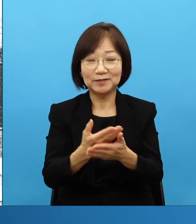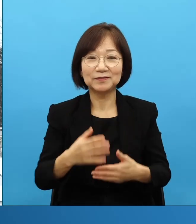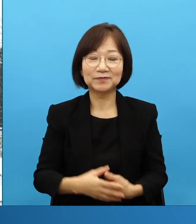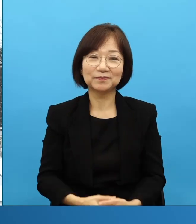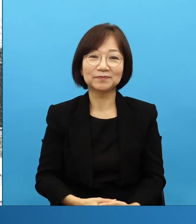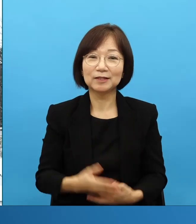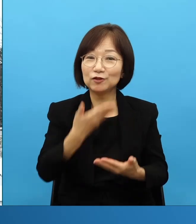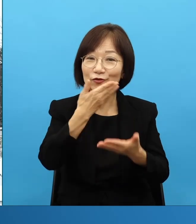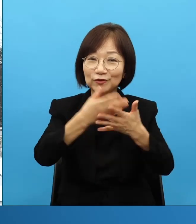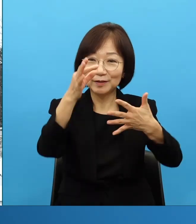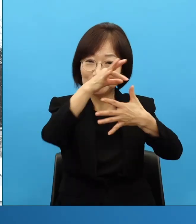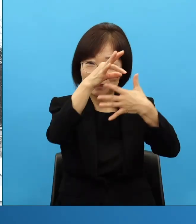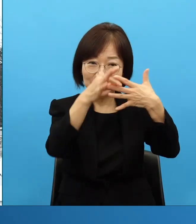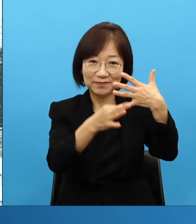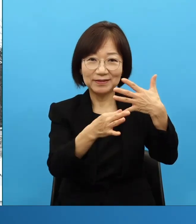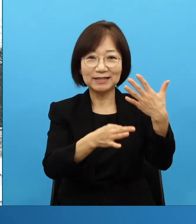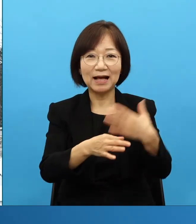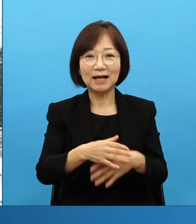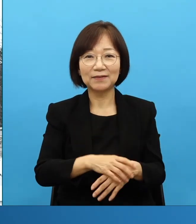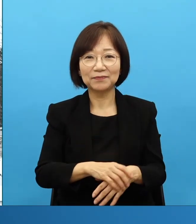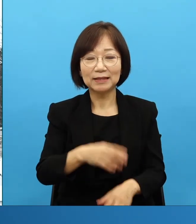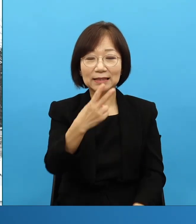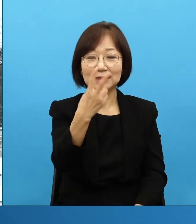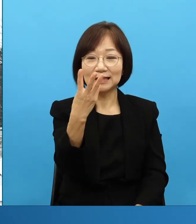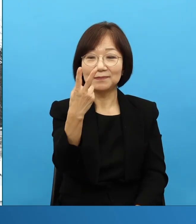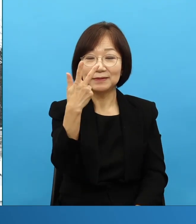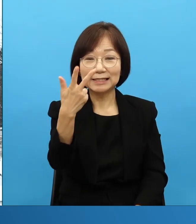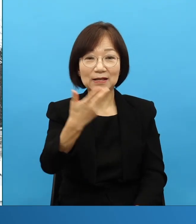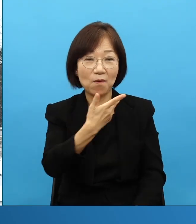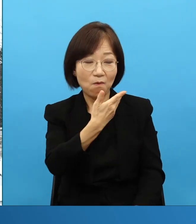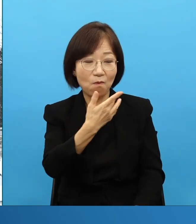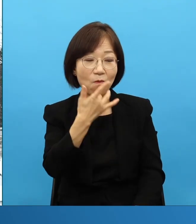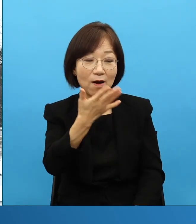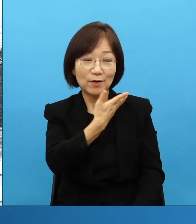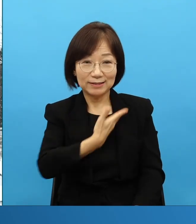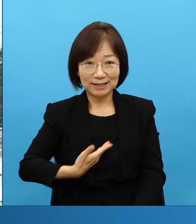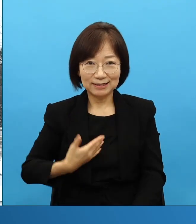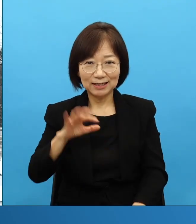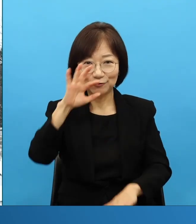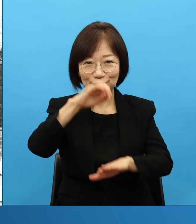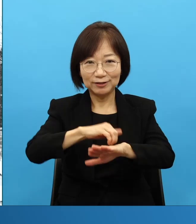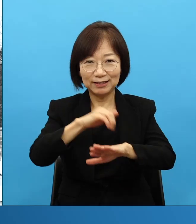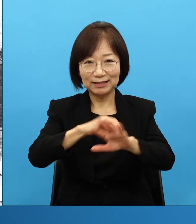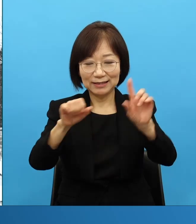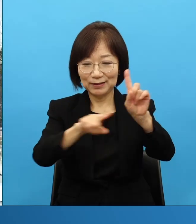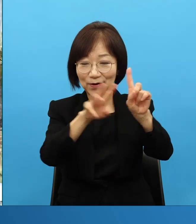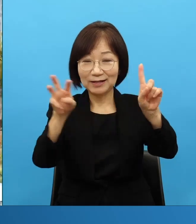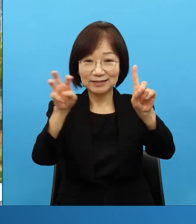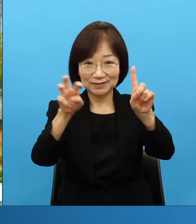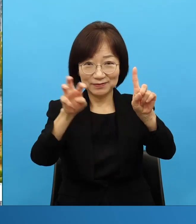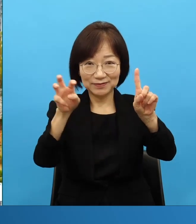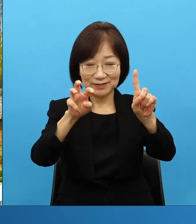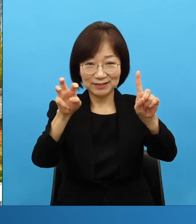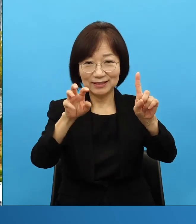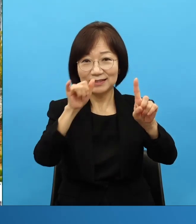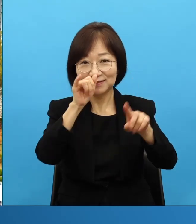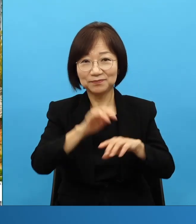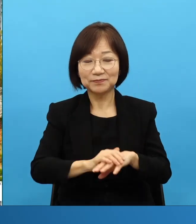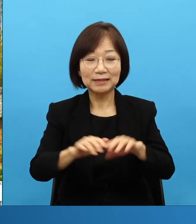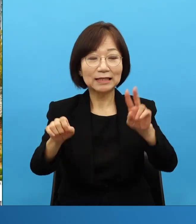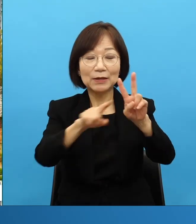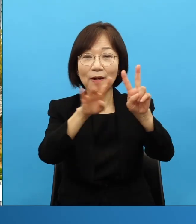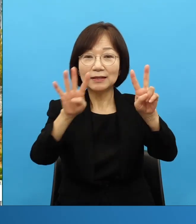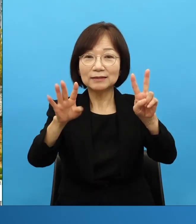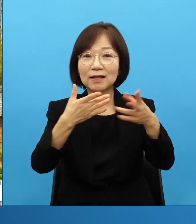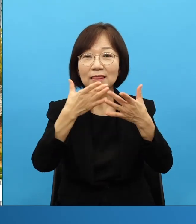주요 일정입니다. 237 화요제자 훈련이 30일 덕평 RUTC에서 열립니다. 2월 4일